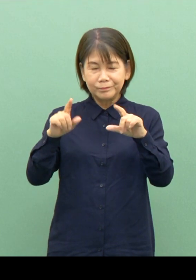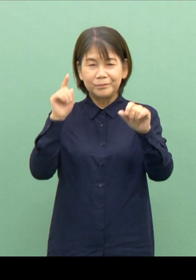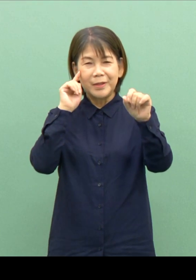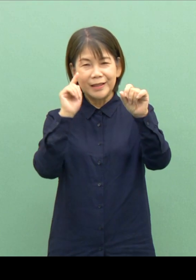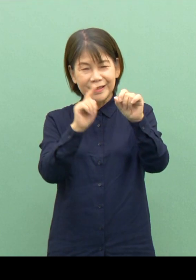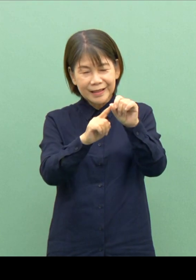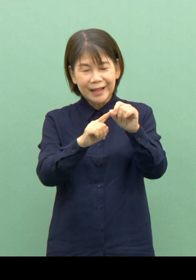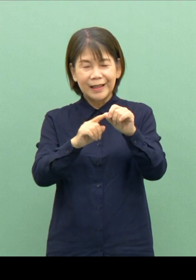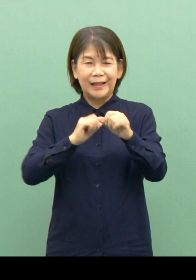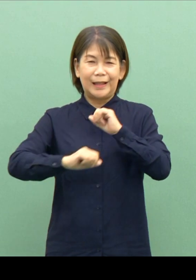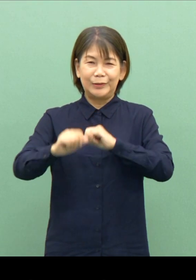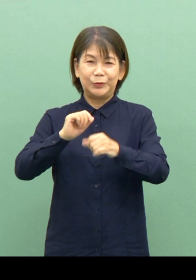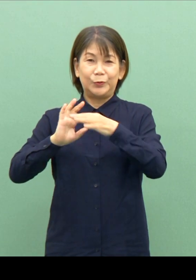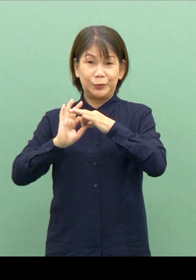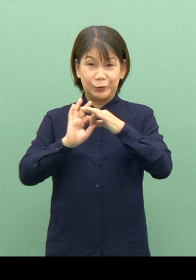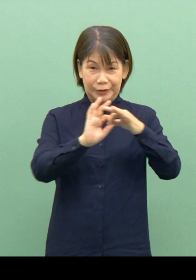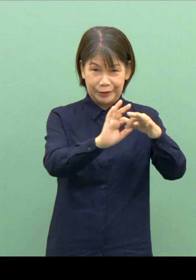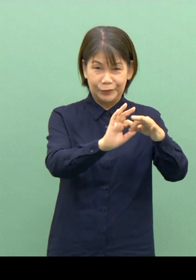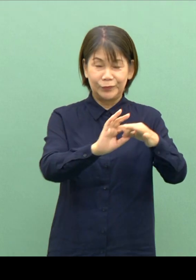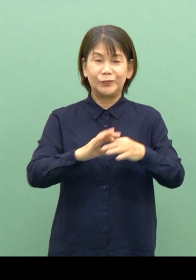ていきたいなと思っております。